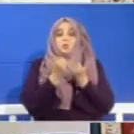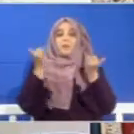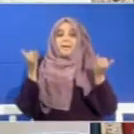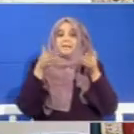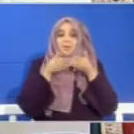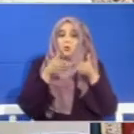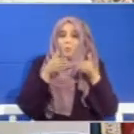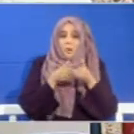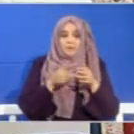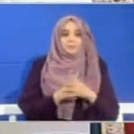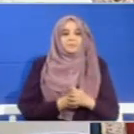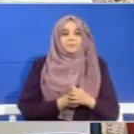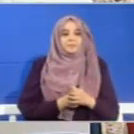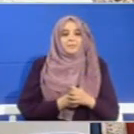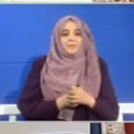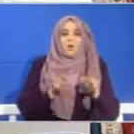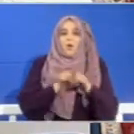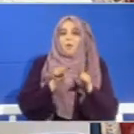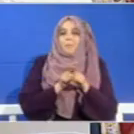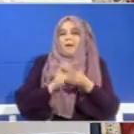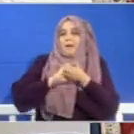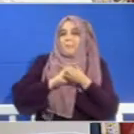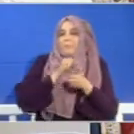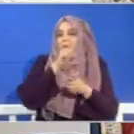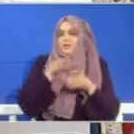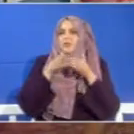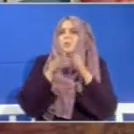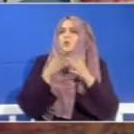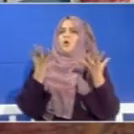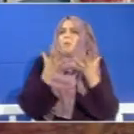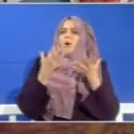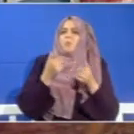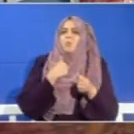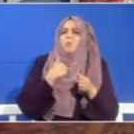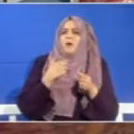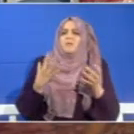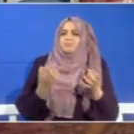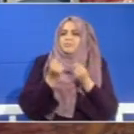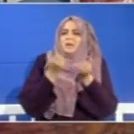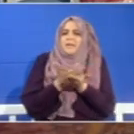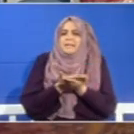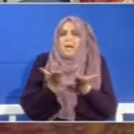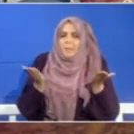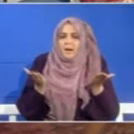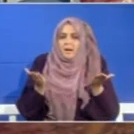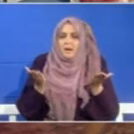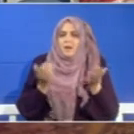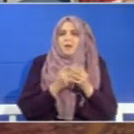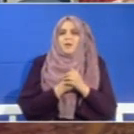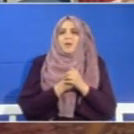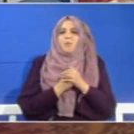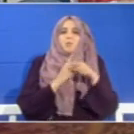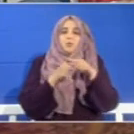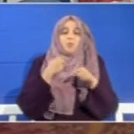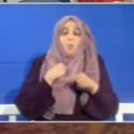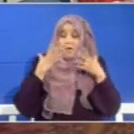سأل الصحابي سيدنا النبي عليه الصلاة والسلام: كيف أوفق بين هذا التواضع الذي تحدثتم عليه وبين أن أكون